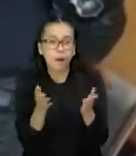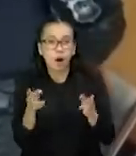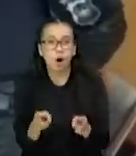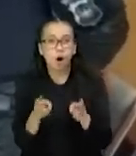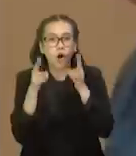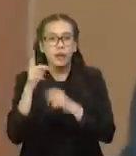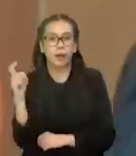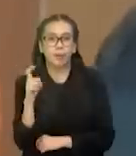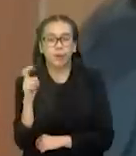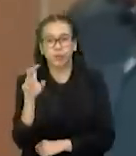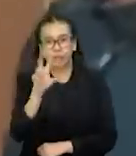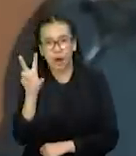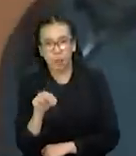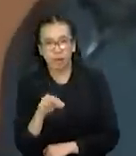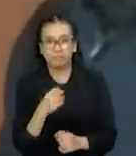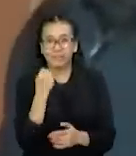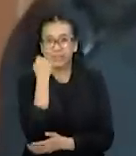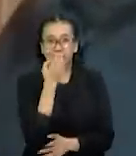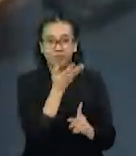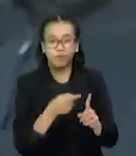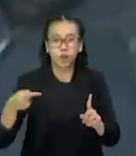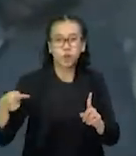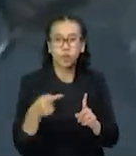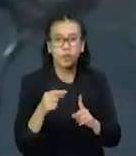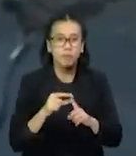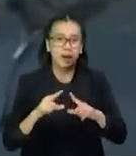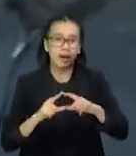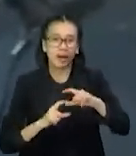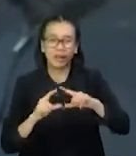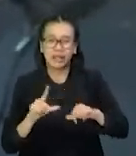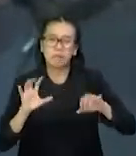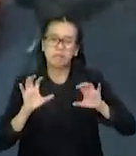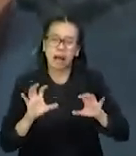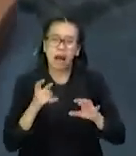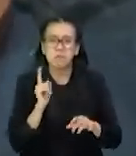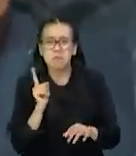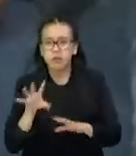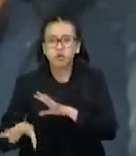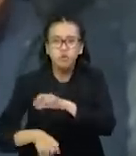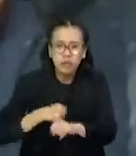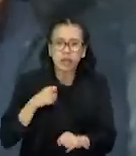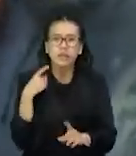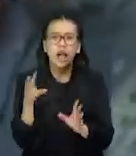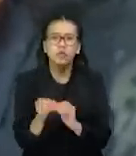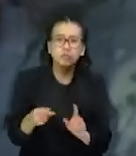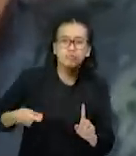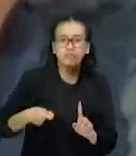Barat. Tersangka dijerat pasal berlapis tentang pencurian disertai kekerasan dan diancam hukuman